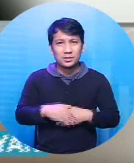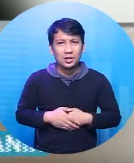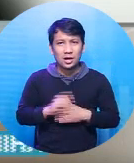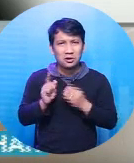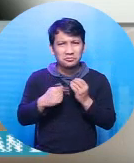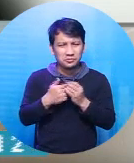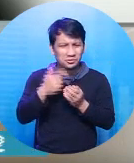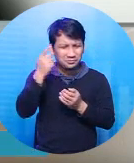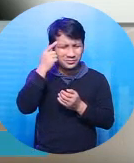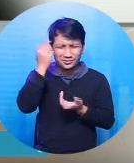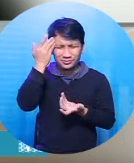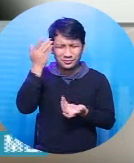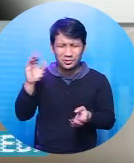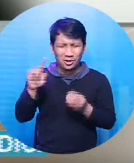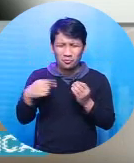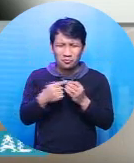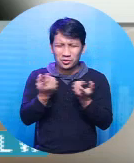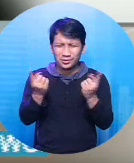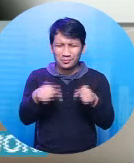matino.